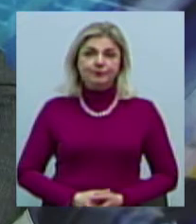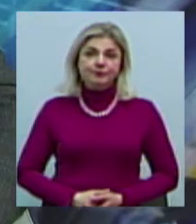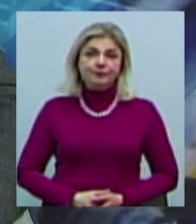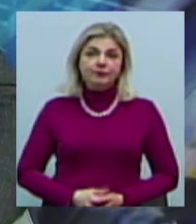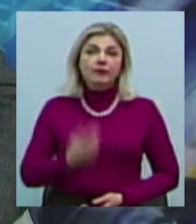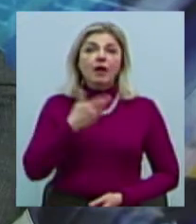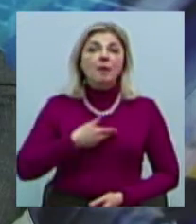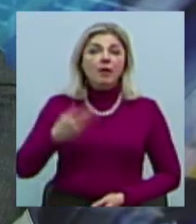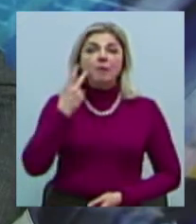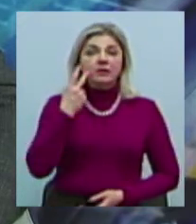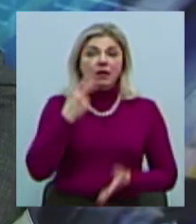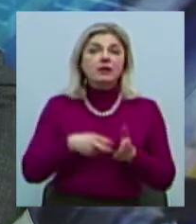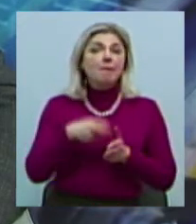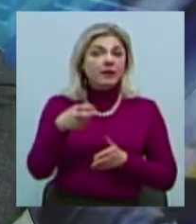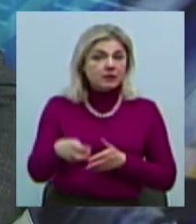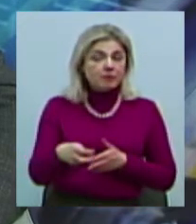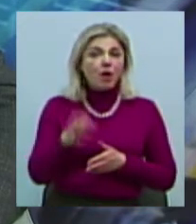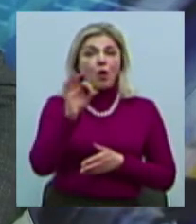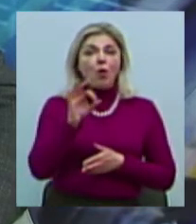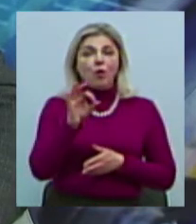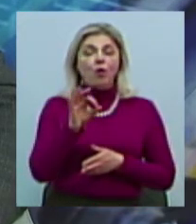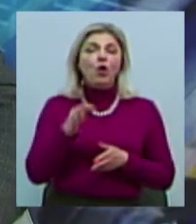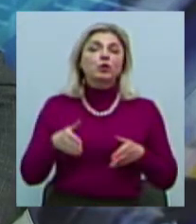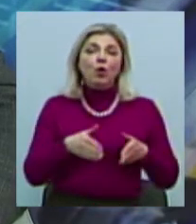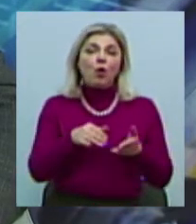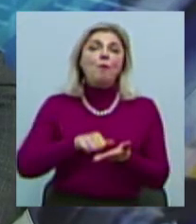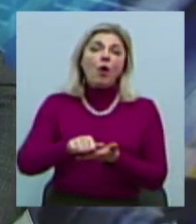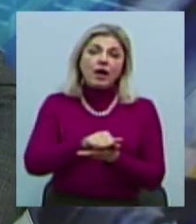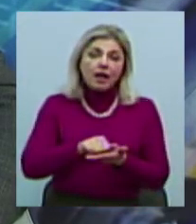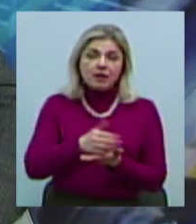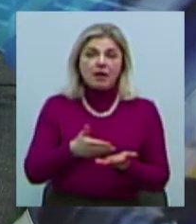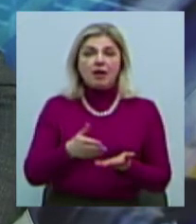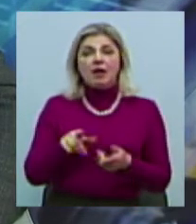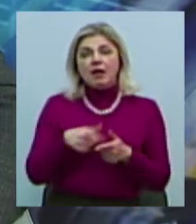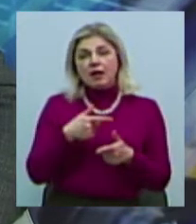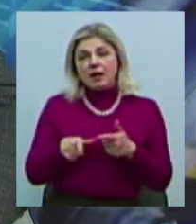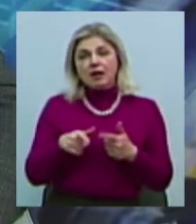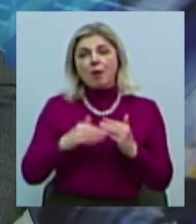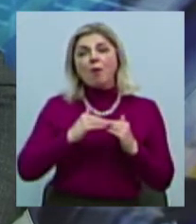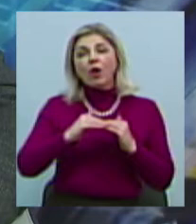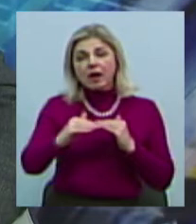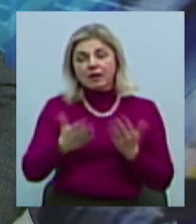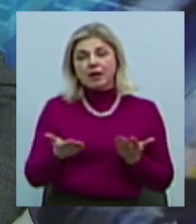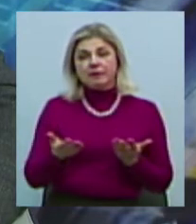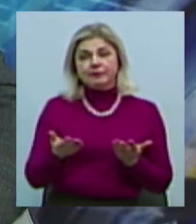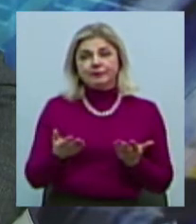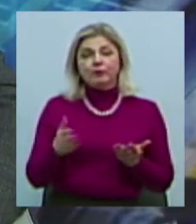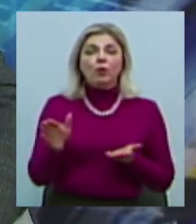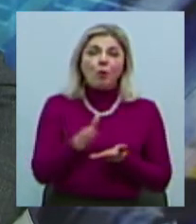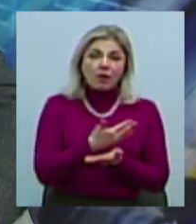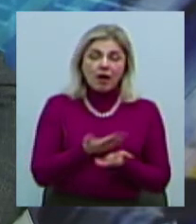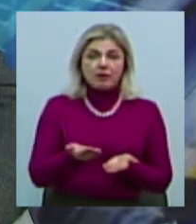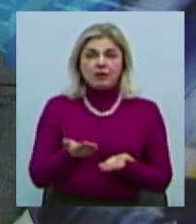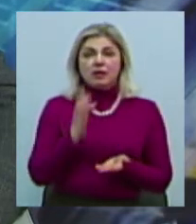мы постоянно пишем письма по поводу там, дорожного покрытия, где, по нашему мнению, необходимо там,